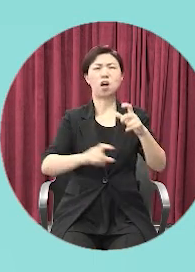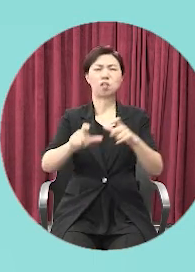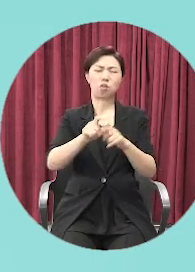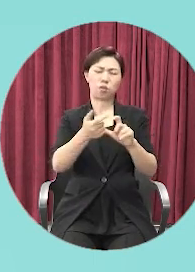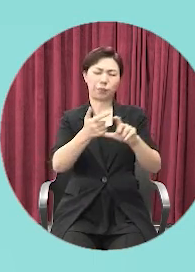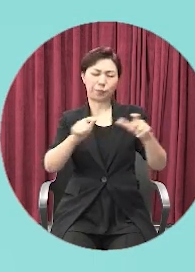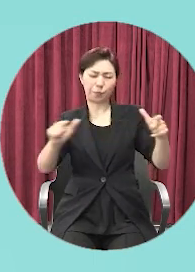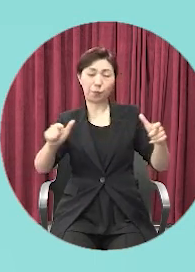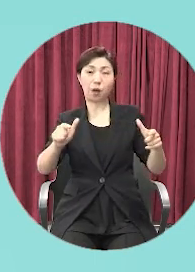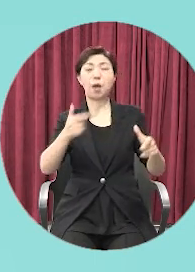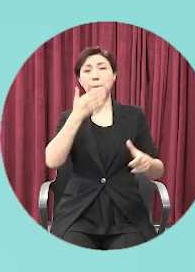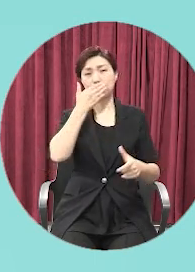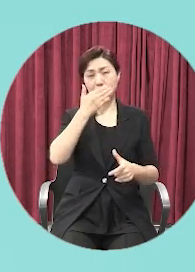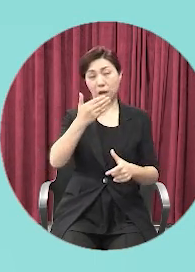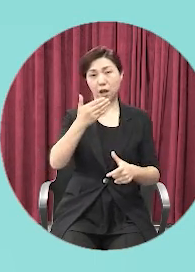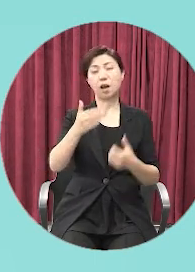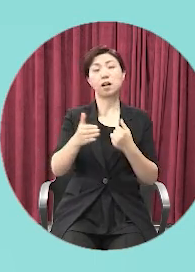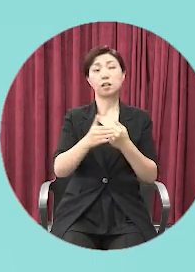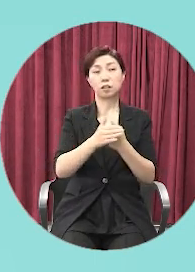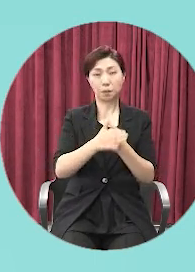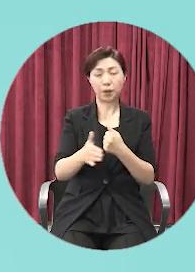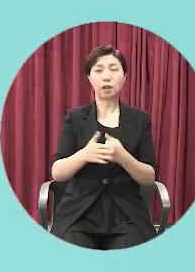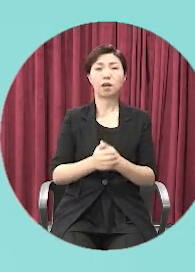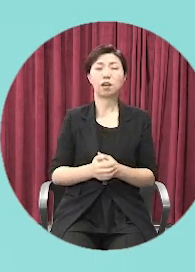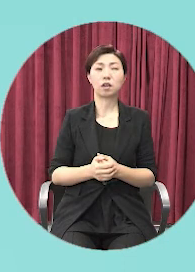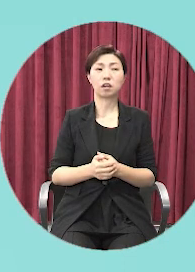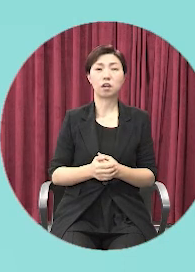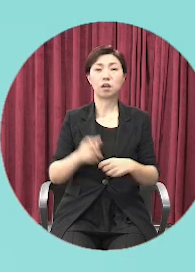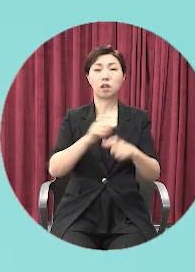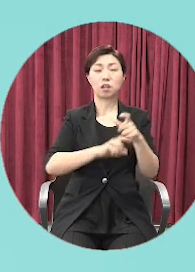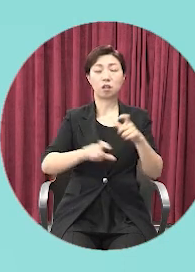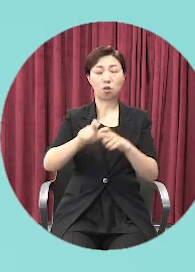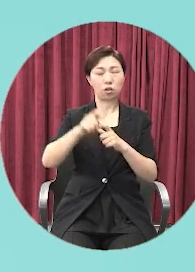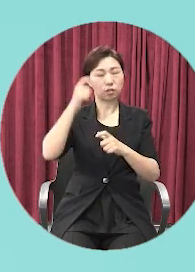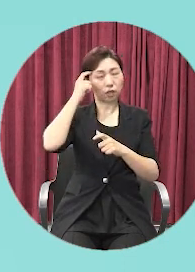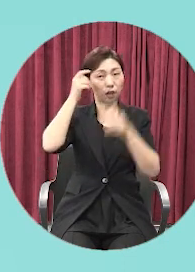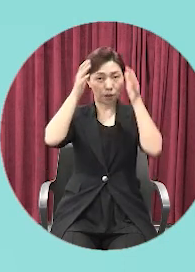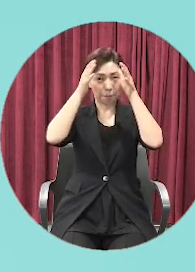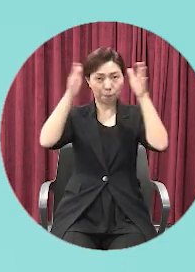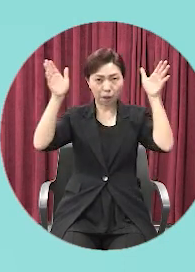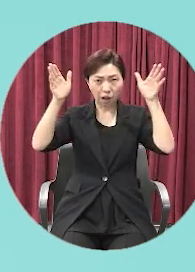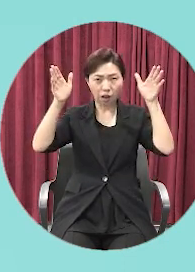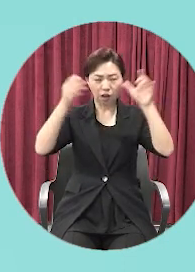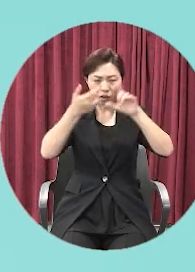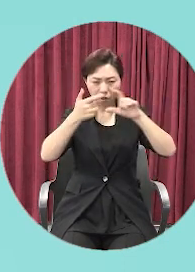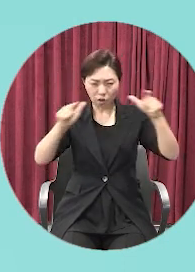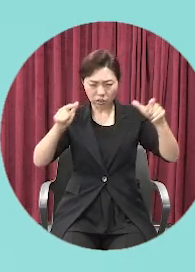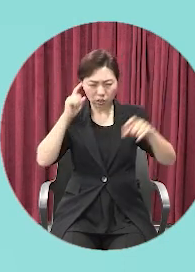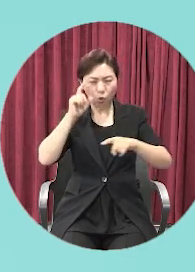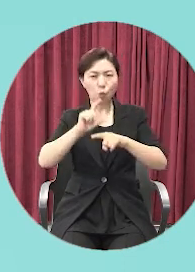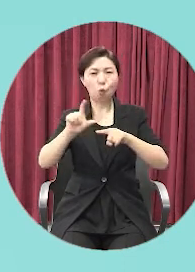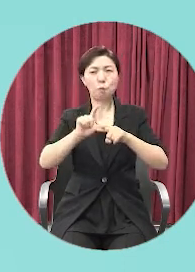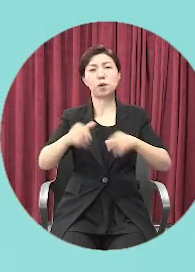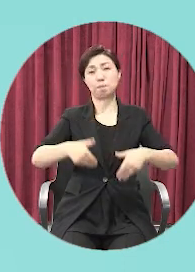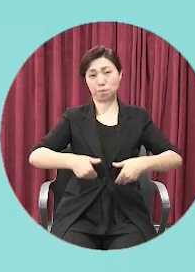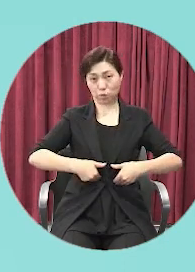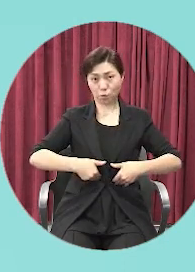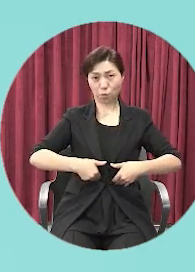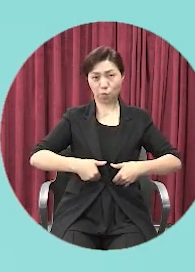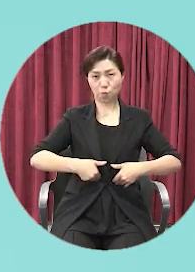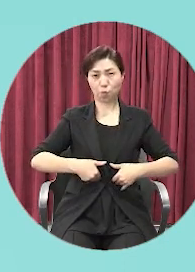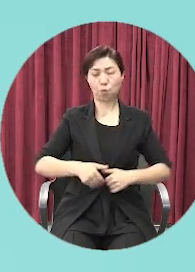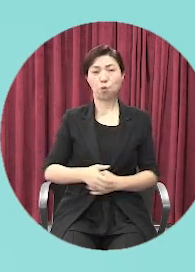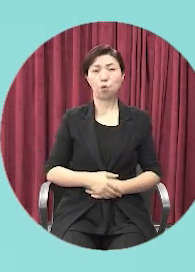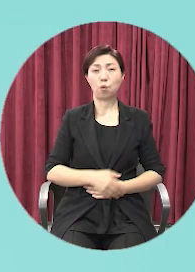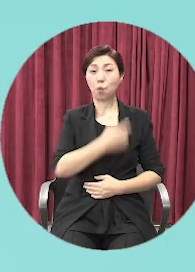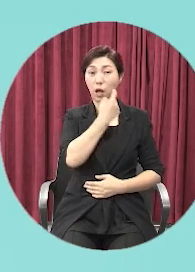하는 측면에 대해서 훨씬 더 확장돼서 열어서 생각해야 한다는 그러한 중요한 지점들을 좀 발견할 수 있었고, 또 여기서